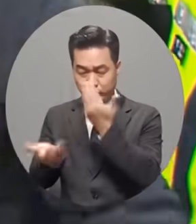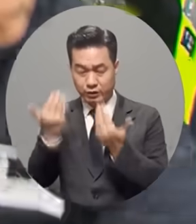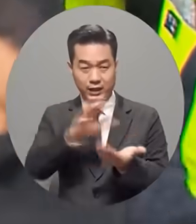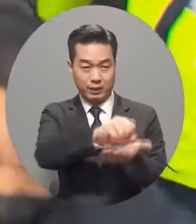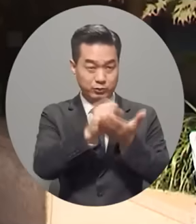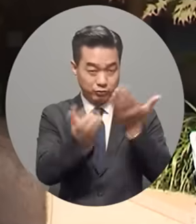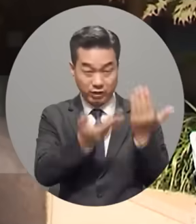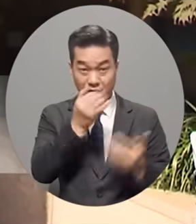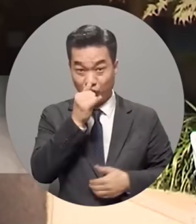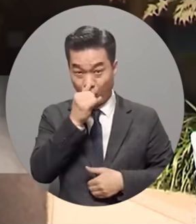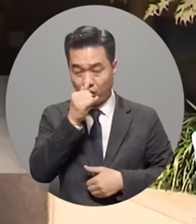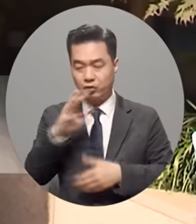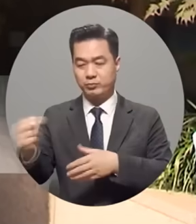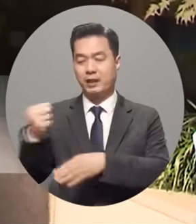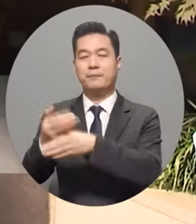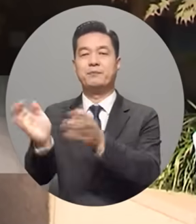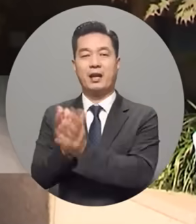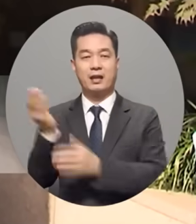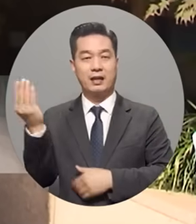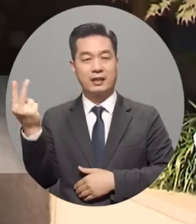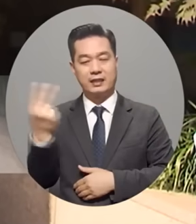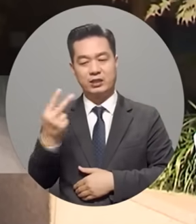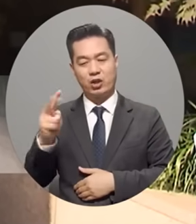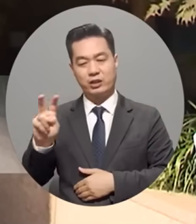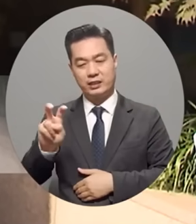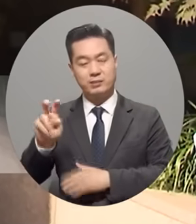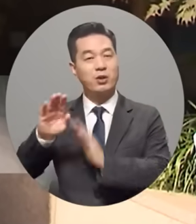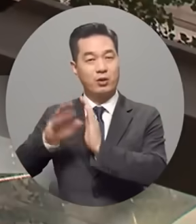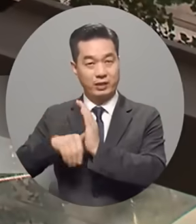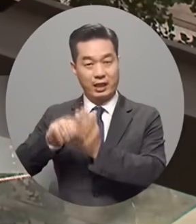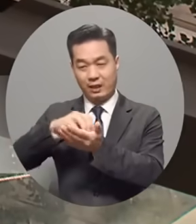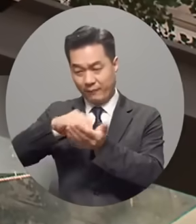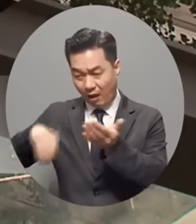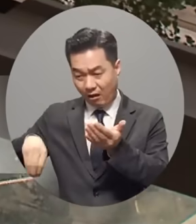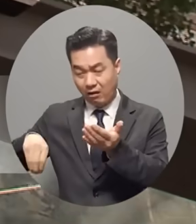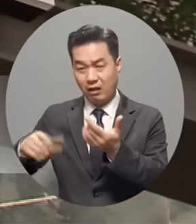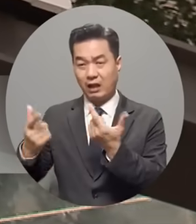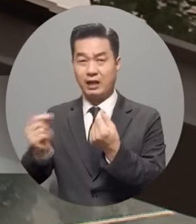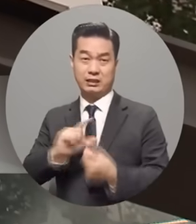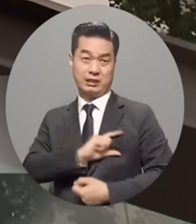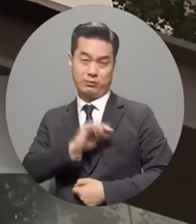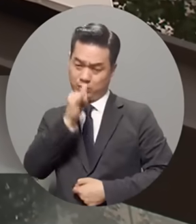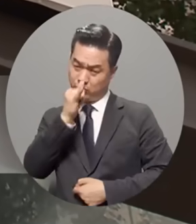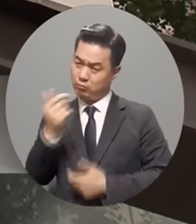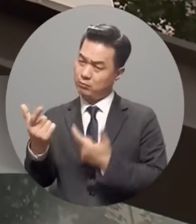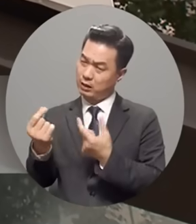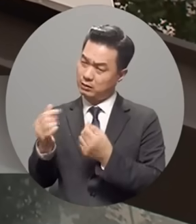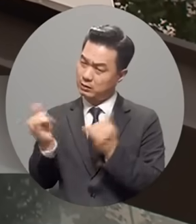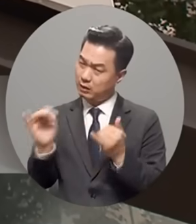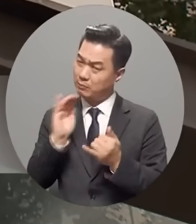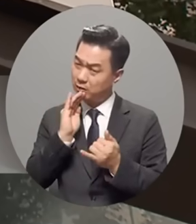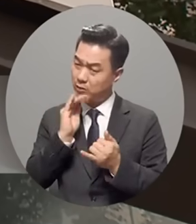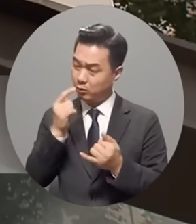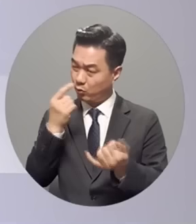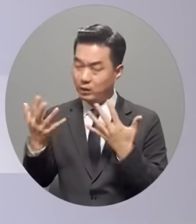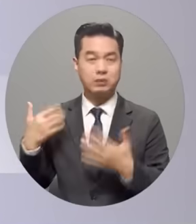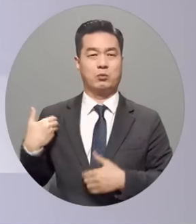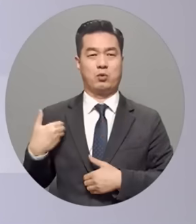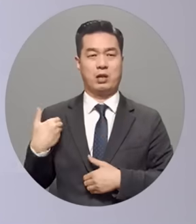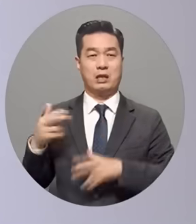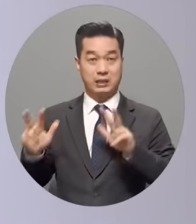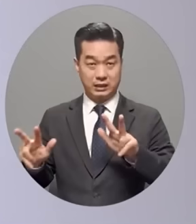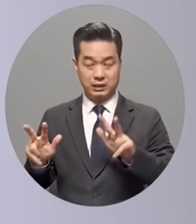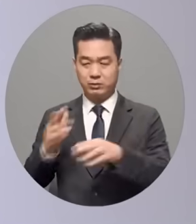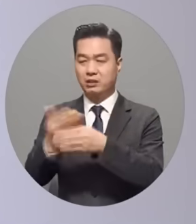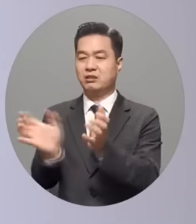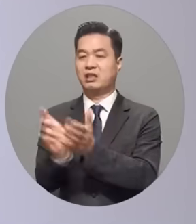가운데 국민의힘은 지난 2020년 탈당한 동명인물이 있지만 동일인인지는 단정할 수 없으며 현재는 당적이